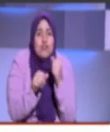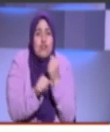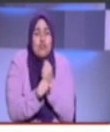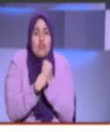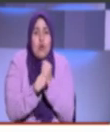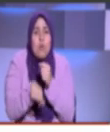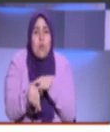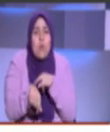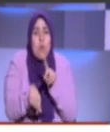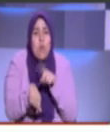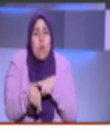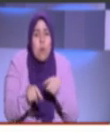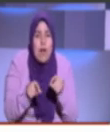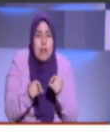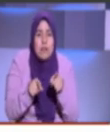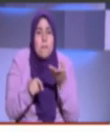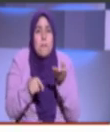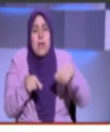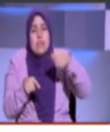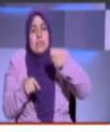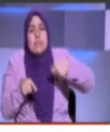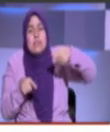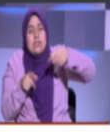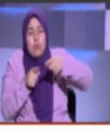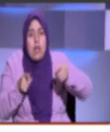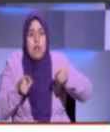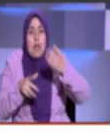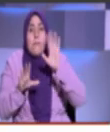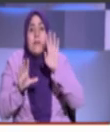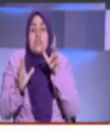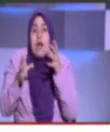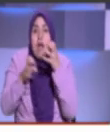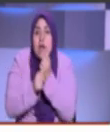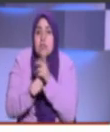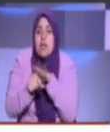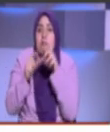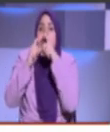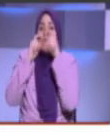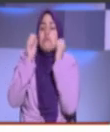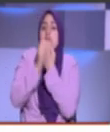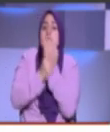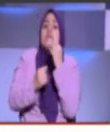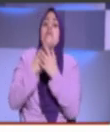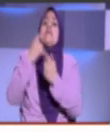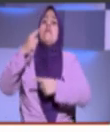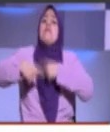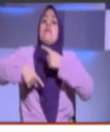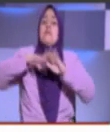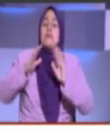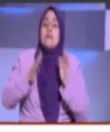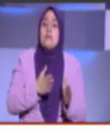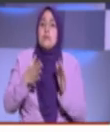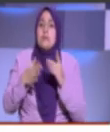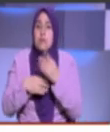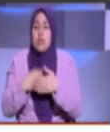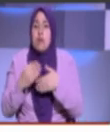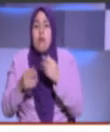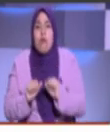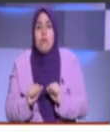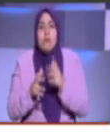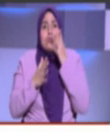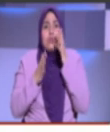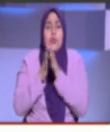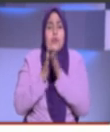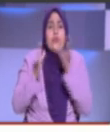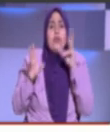مع بريطانيا لعدم جاهزيتها. فإلى أي حال هي لم تكن جاهزة ل يعني إعادة الفتح بشكل كبير أو